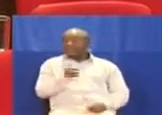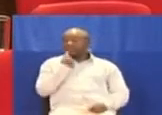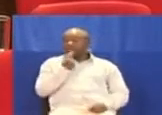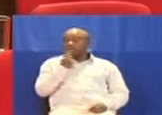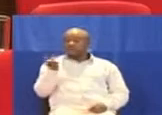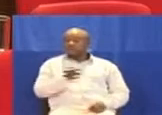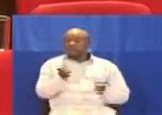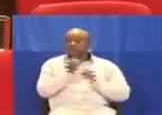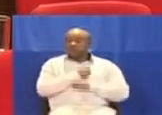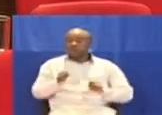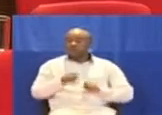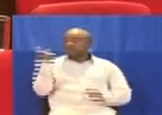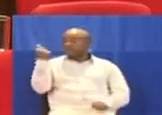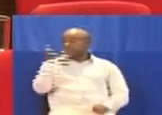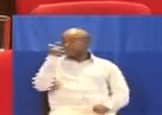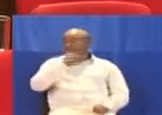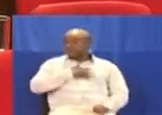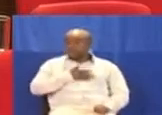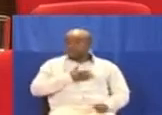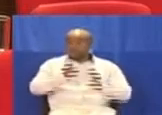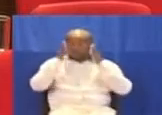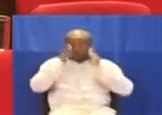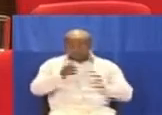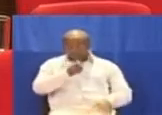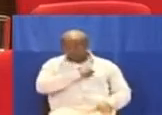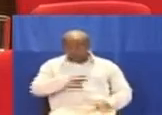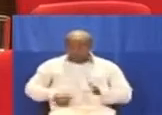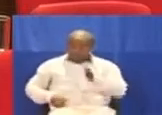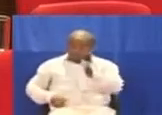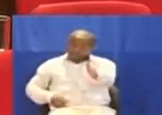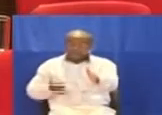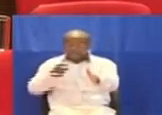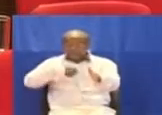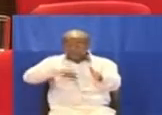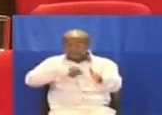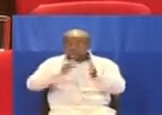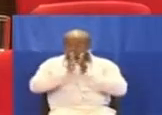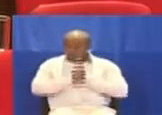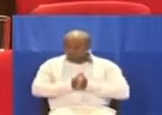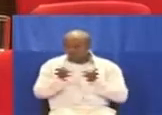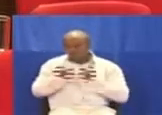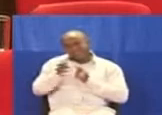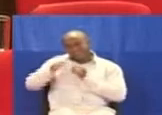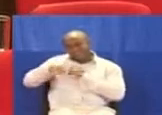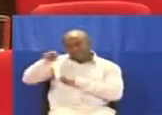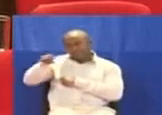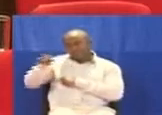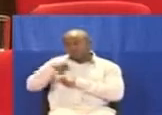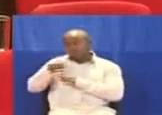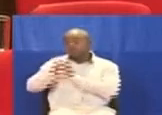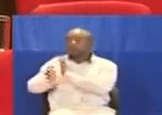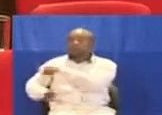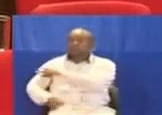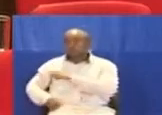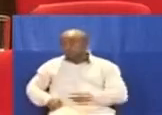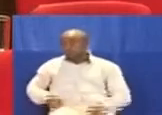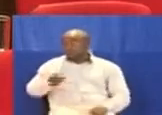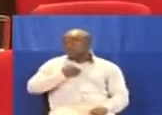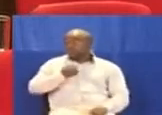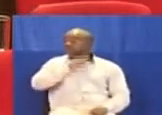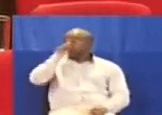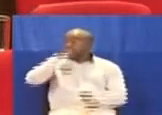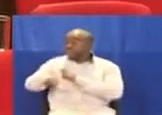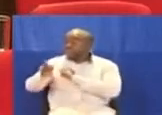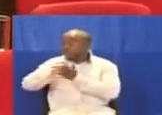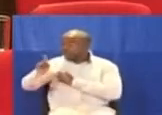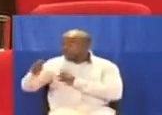hili. Mheshimiwa Rais, tunakushukuru. Lakini Mheshimiwa Spika, ninakushukuru zaidi. Mimi nilikuja ofisini kwako